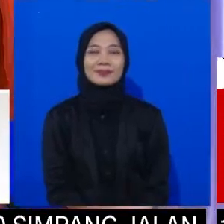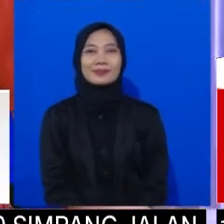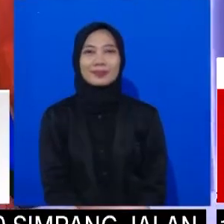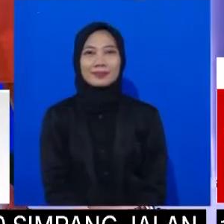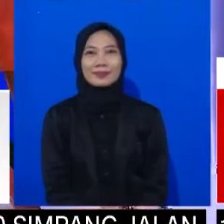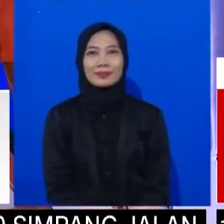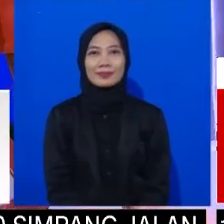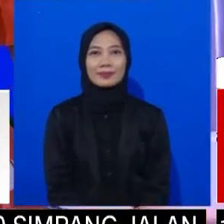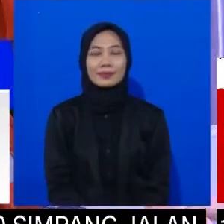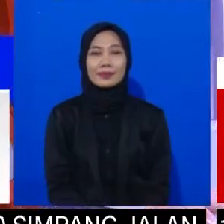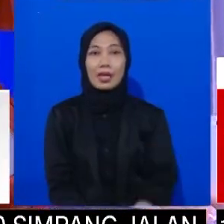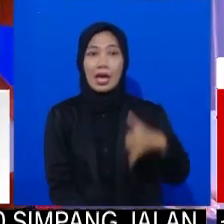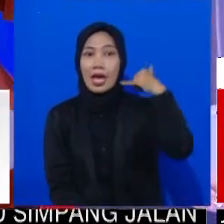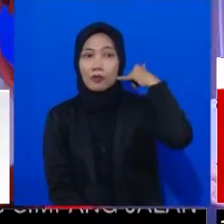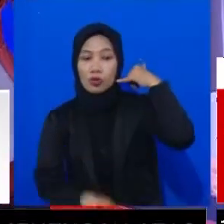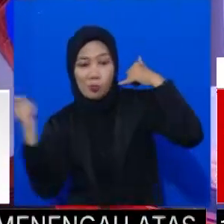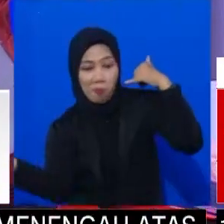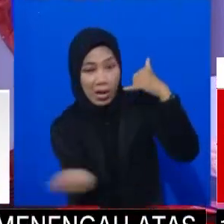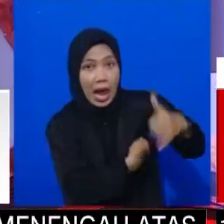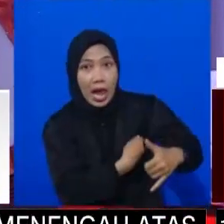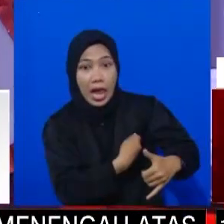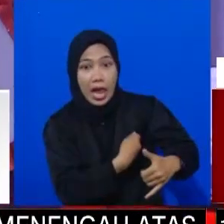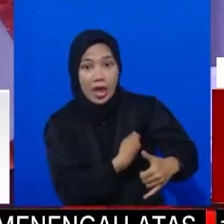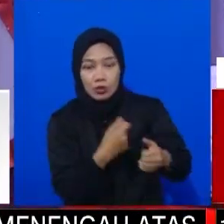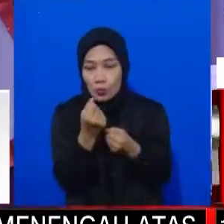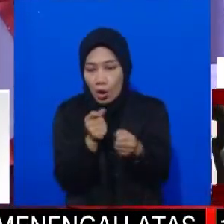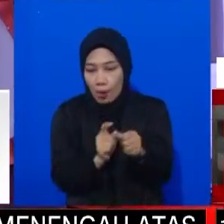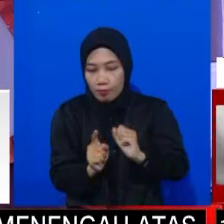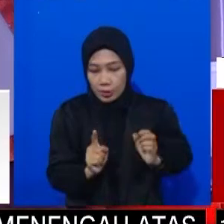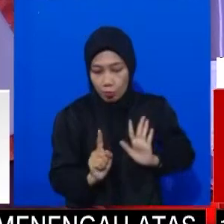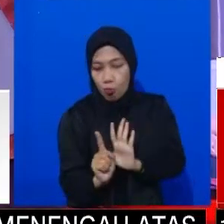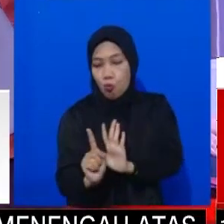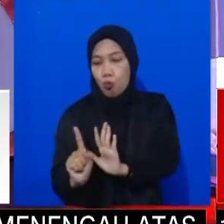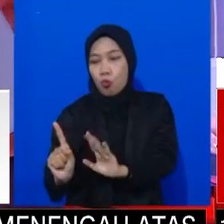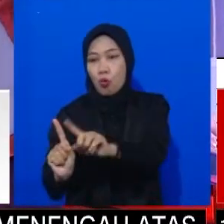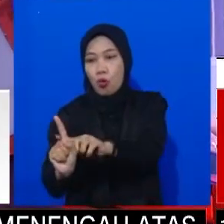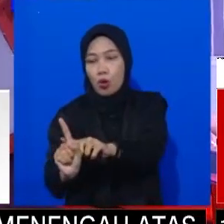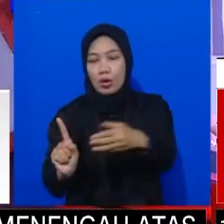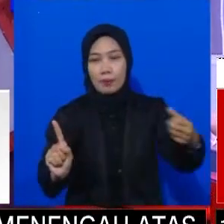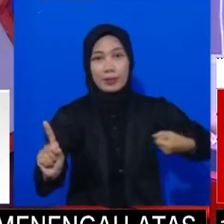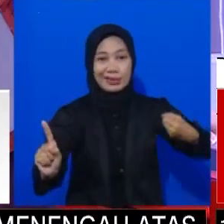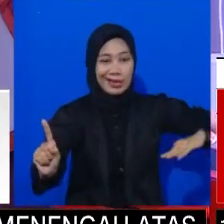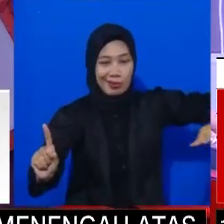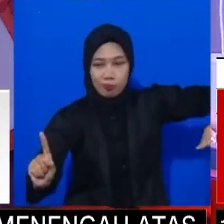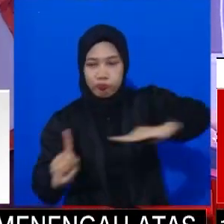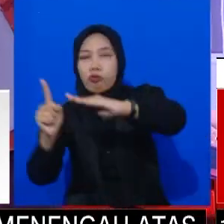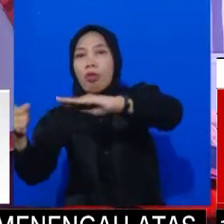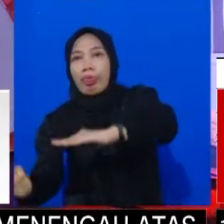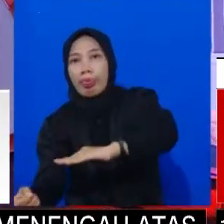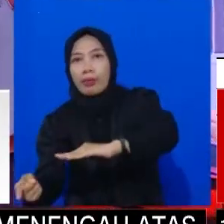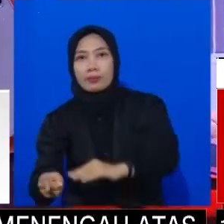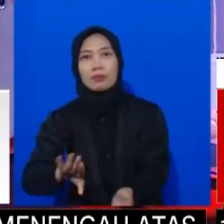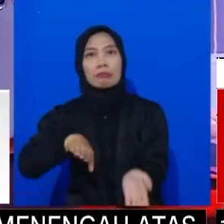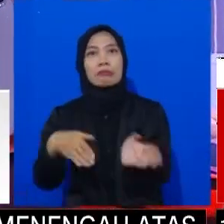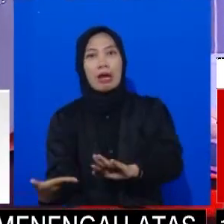Seorang begal ponsel tewas akibat tertabrak truk kontainer saat melarikan diri dari kejaran warga di jembatan Jampea Koja, Jakarta Utara. Sementara itu di